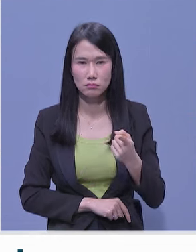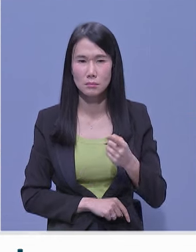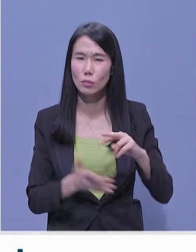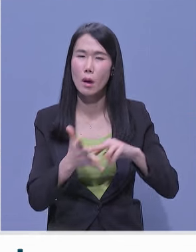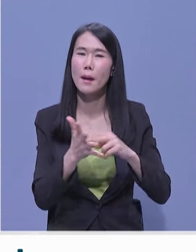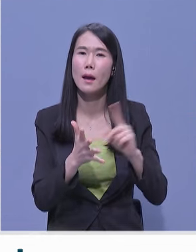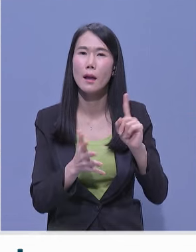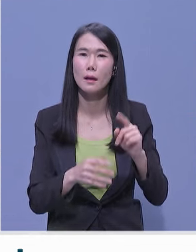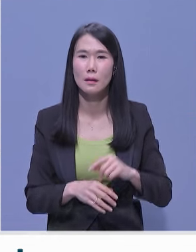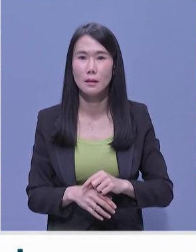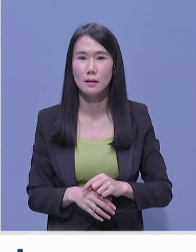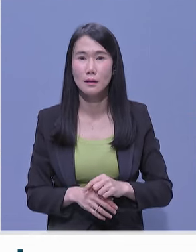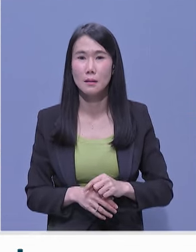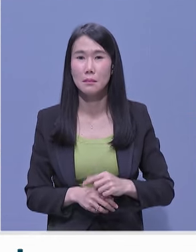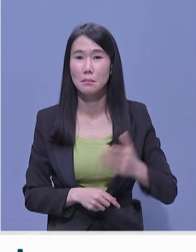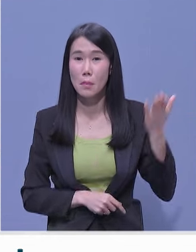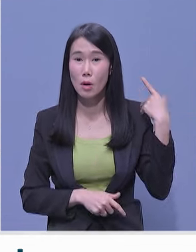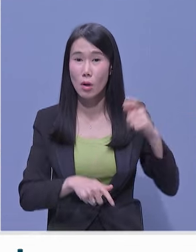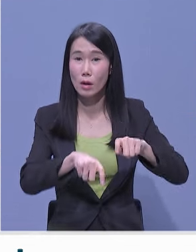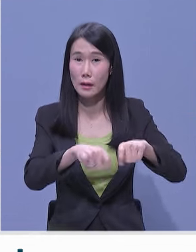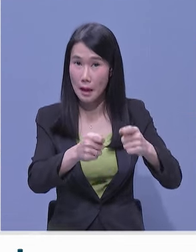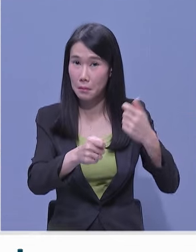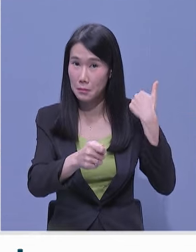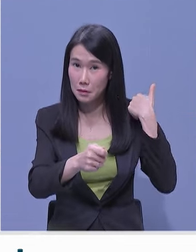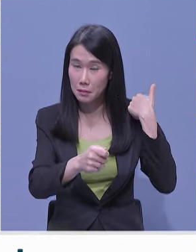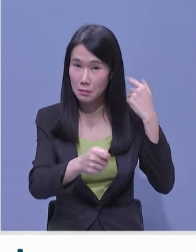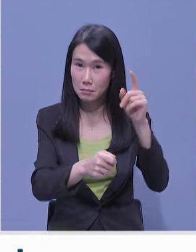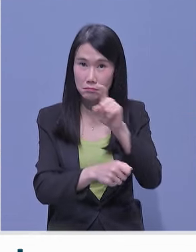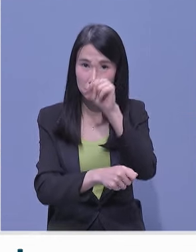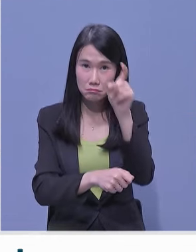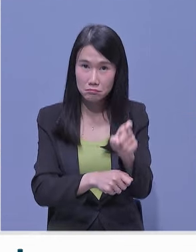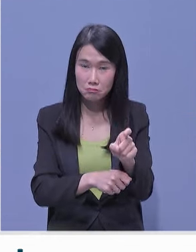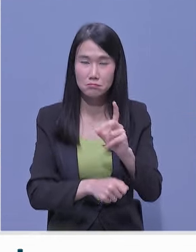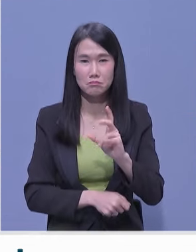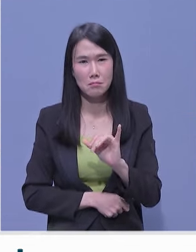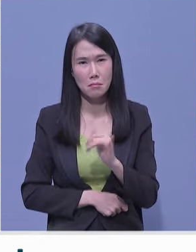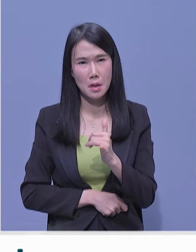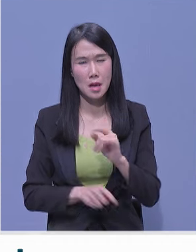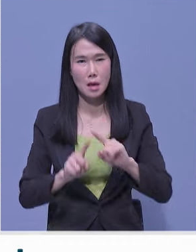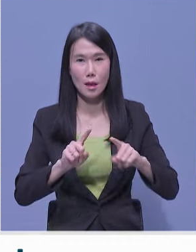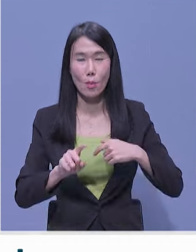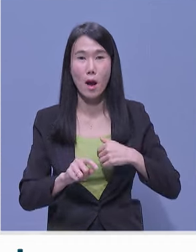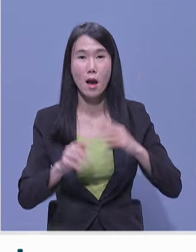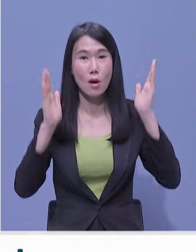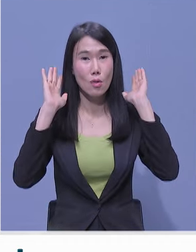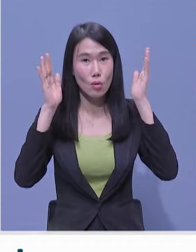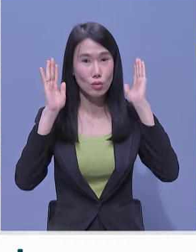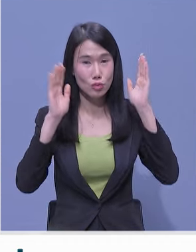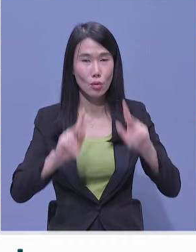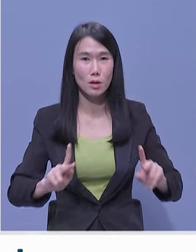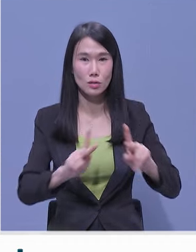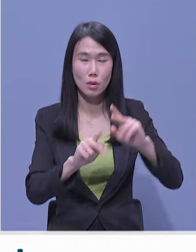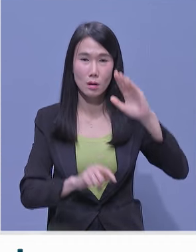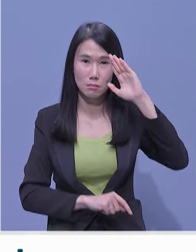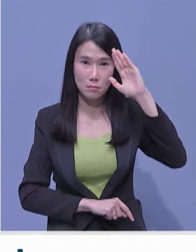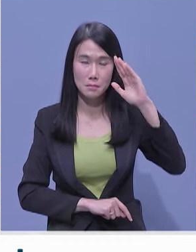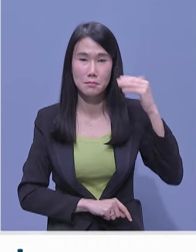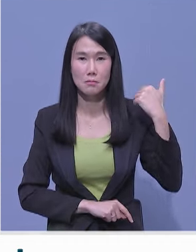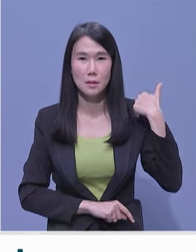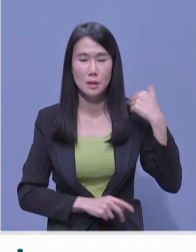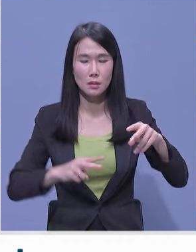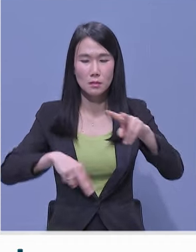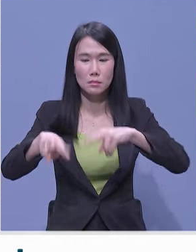อะไรเคยมีหรือเปล่าเคยมีการหักมาก่อนหน้านี้สิถ้าอย่างงั้นเออไม่อันนี้ไม่แน่ใจเหมือนกันแต่คุณจุบอกว่าว่าเรื่องเนี้กองทัพบกได้มีการตรวจ